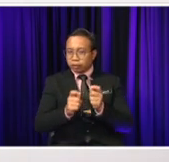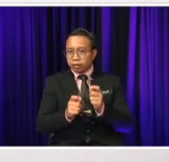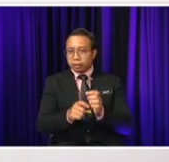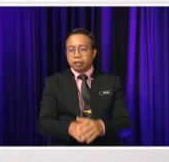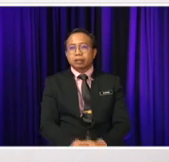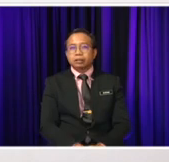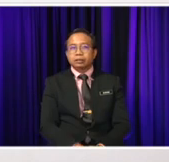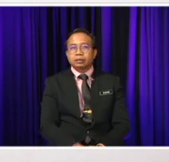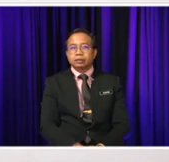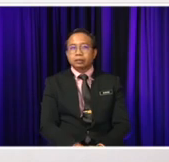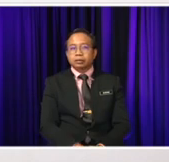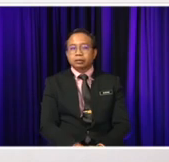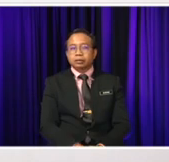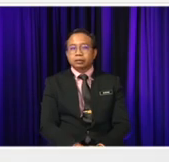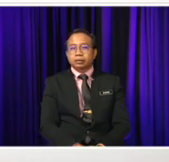percaya